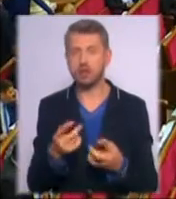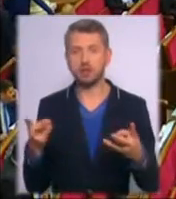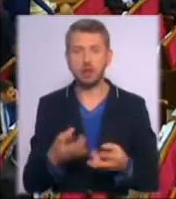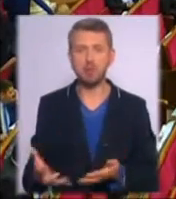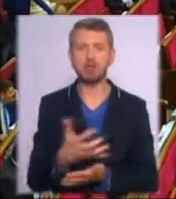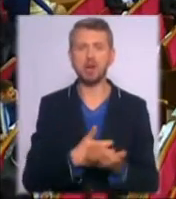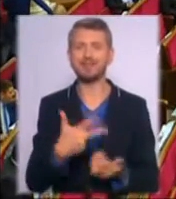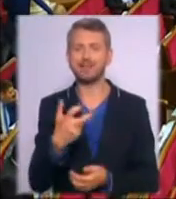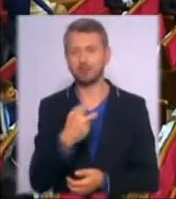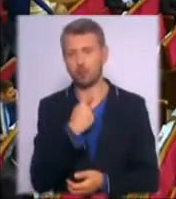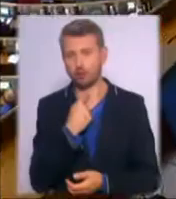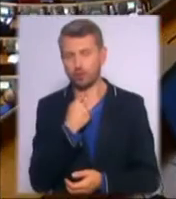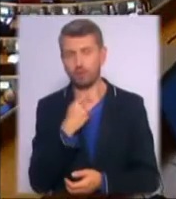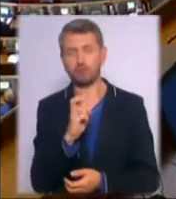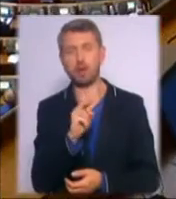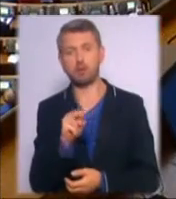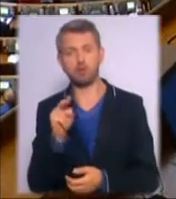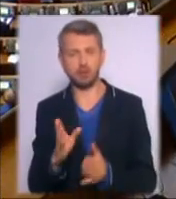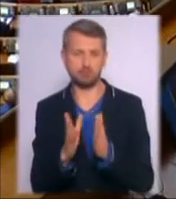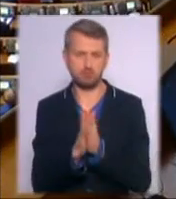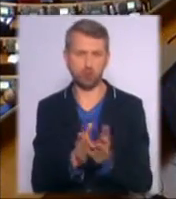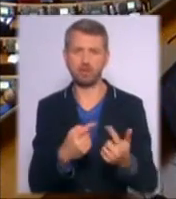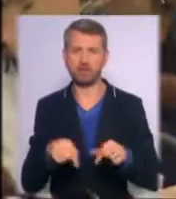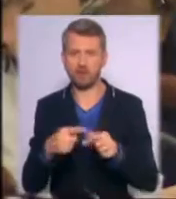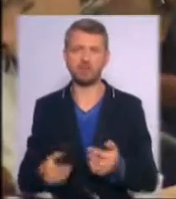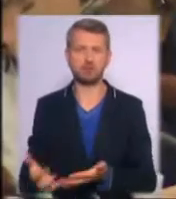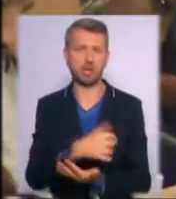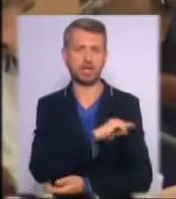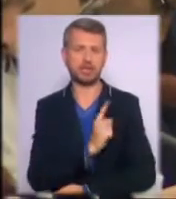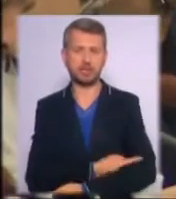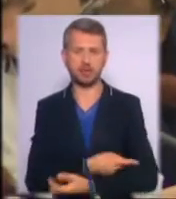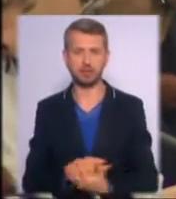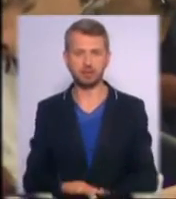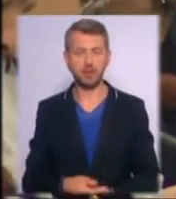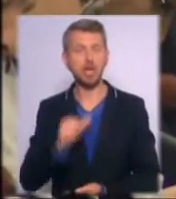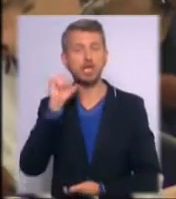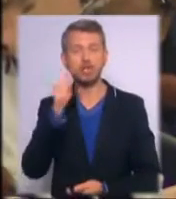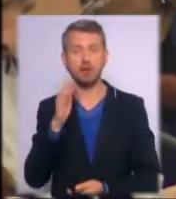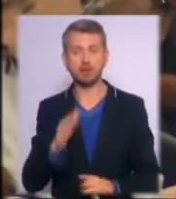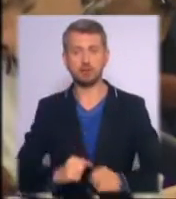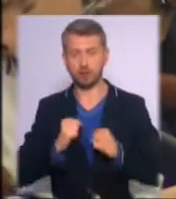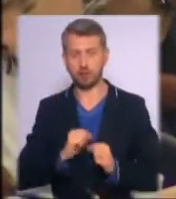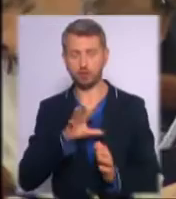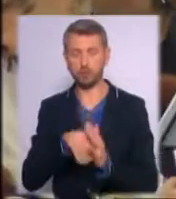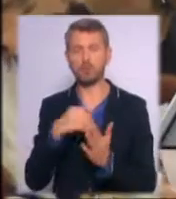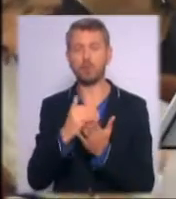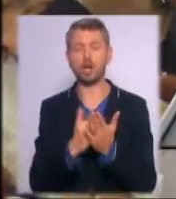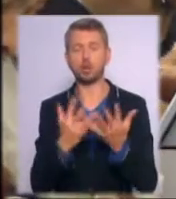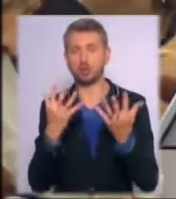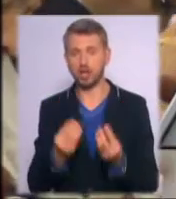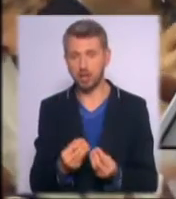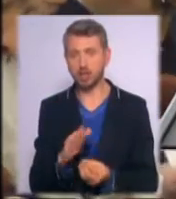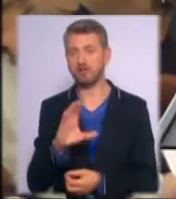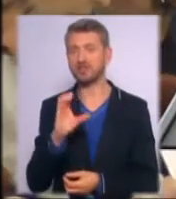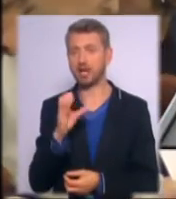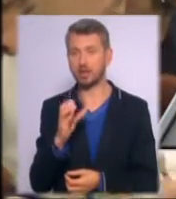аж 300 голосів. Тож БПП закликають фракції вже акумулювати сили. Завтра постараємося включити в порядок денний, в середу